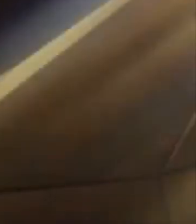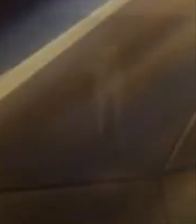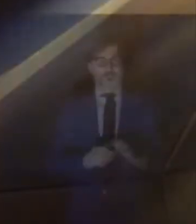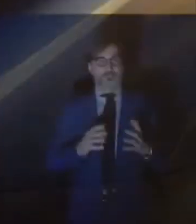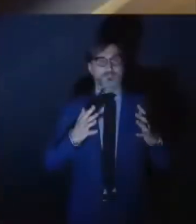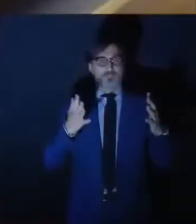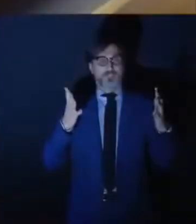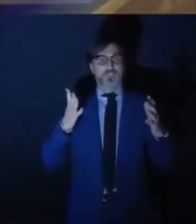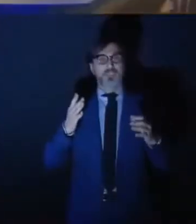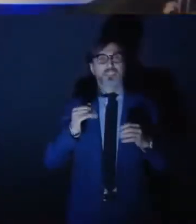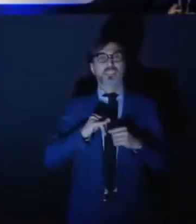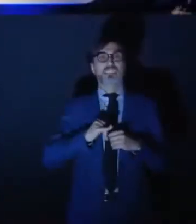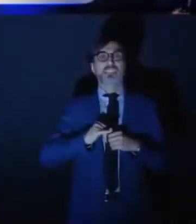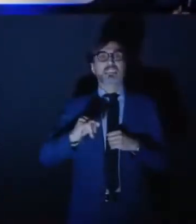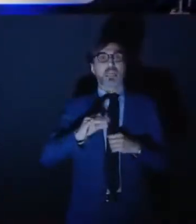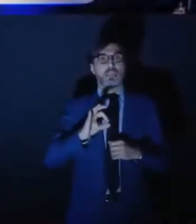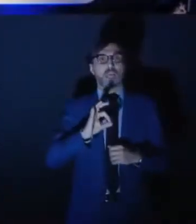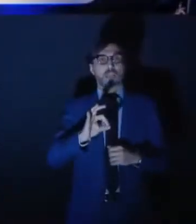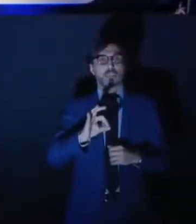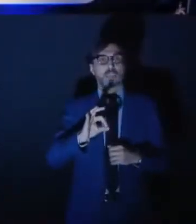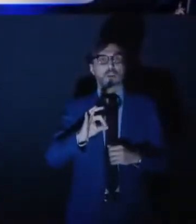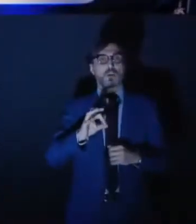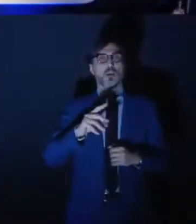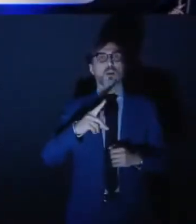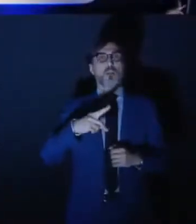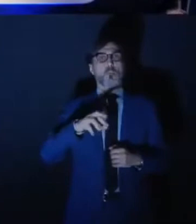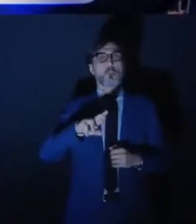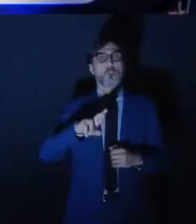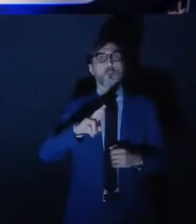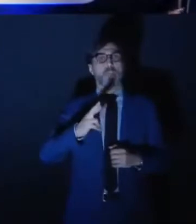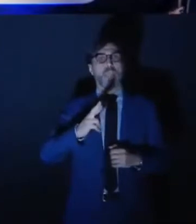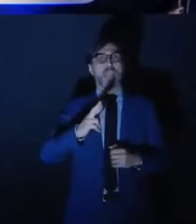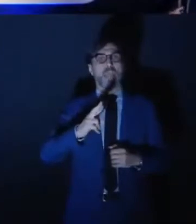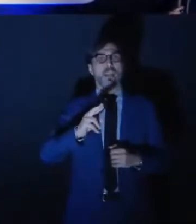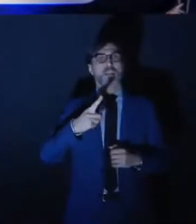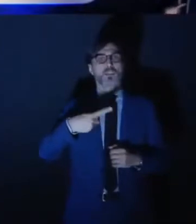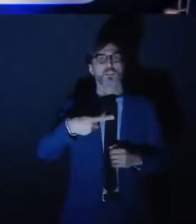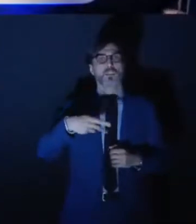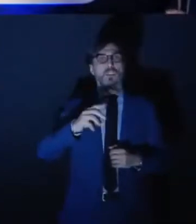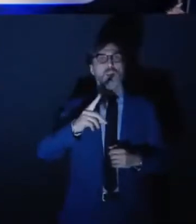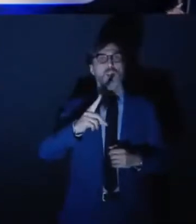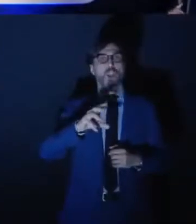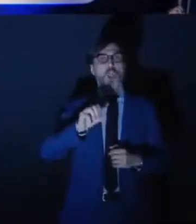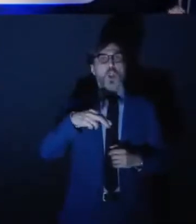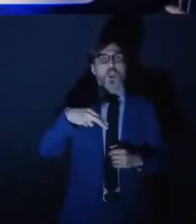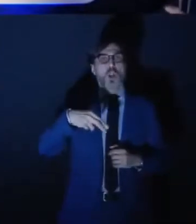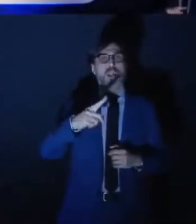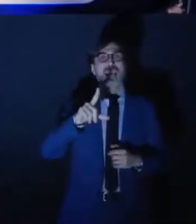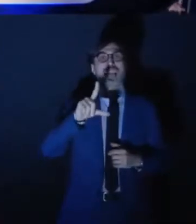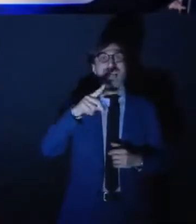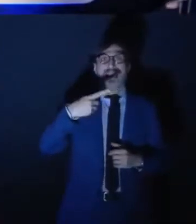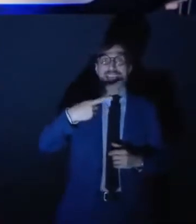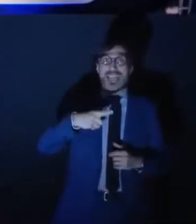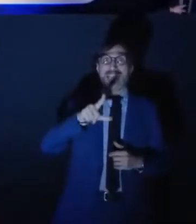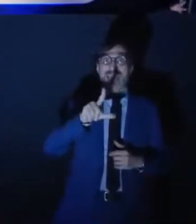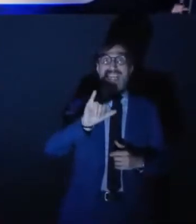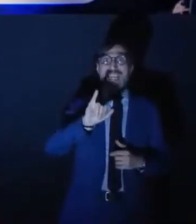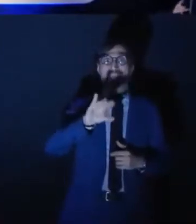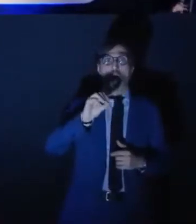distanza 0 di prg donna produzione rag lyon